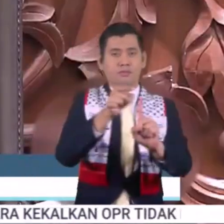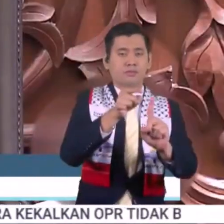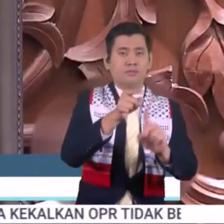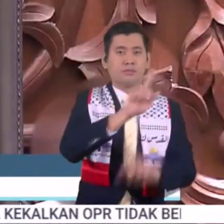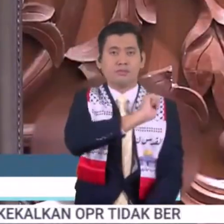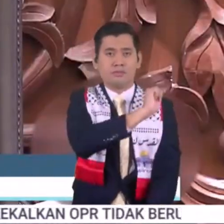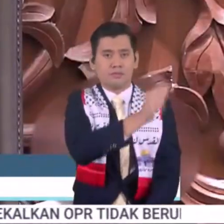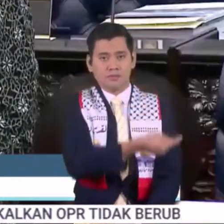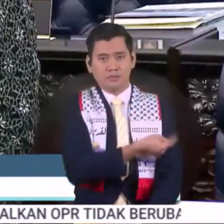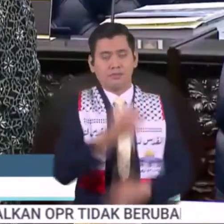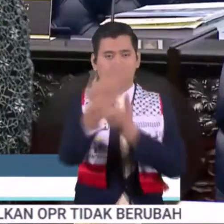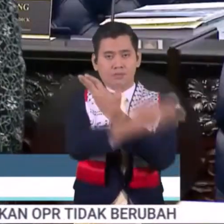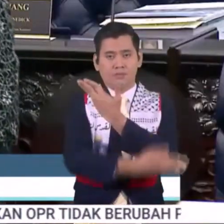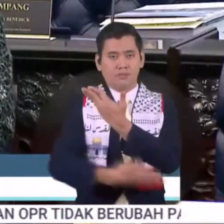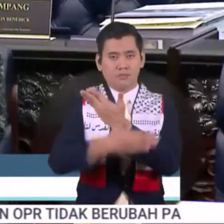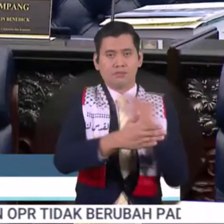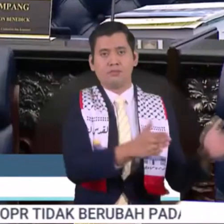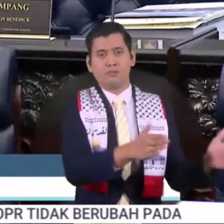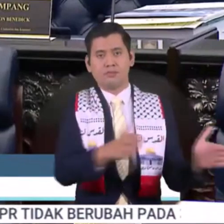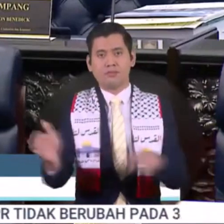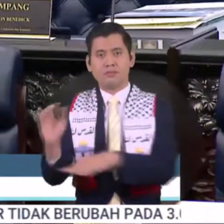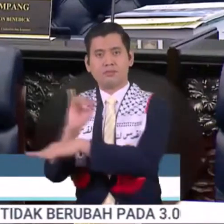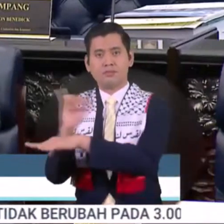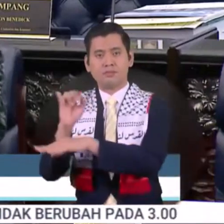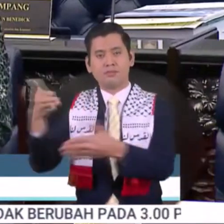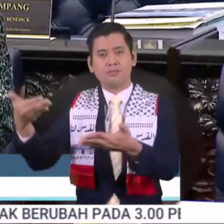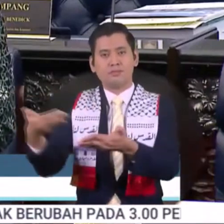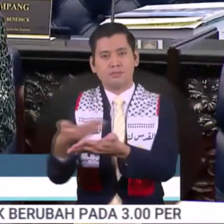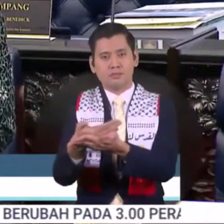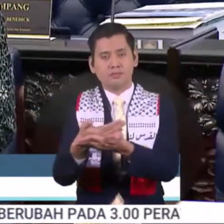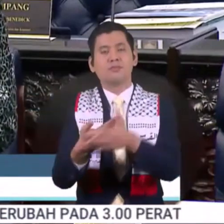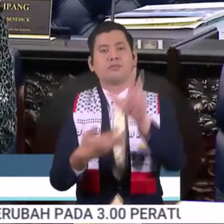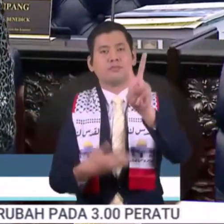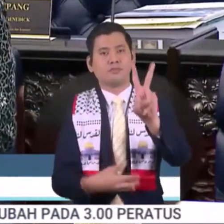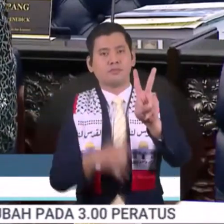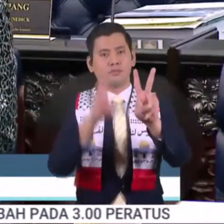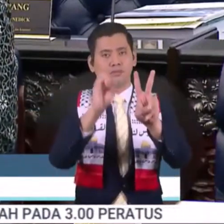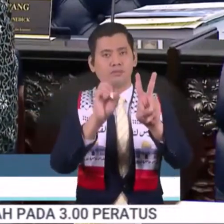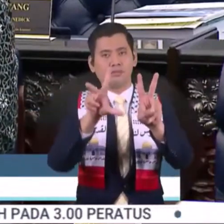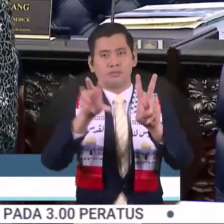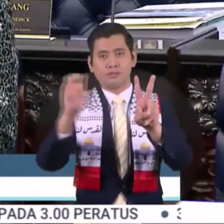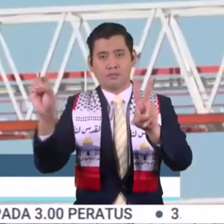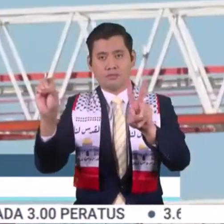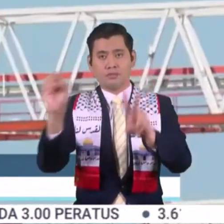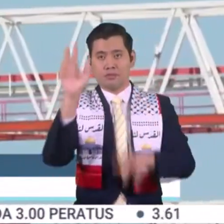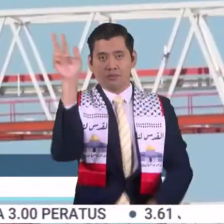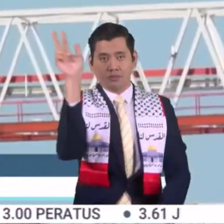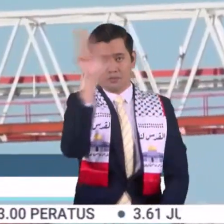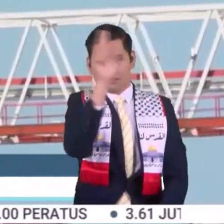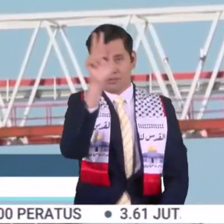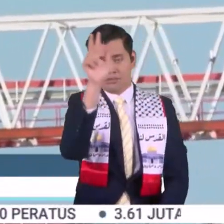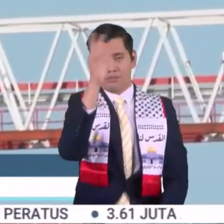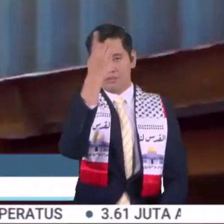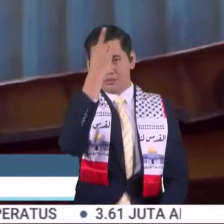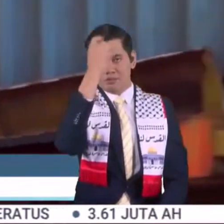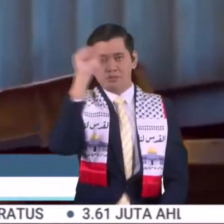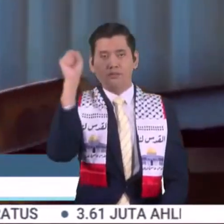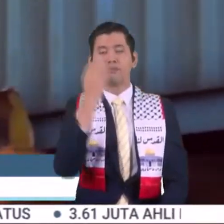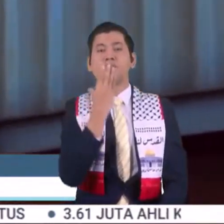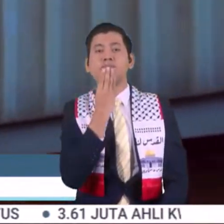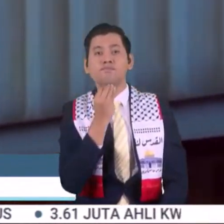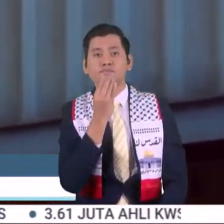Negara dan Pelan Induk Perindustrian Baharu 2030. Lebih penting lagi, kerajaan pimpinan Datuk Seri Anwar